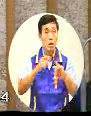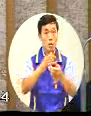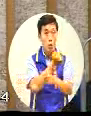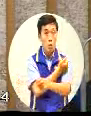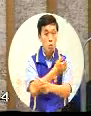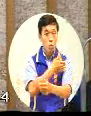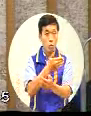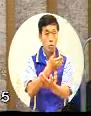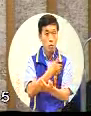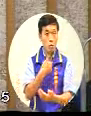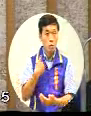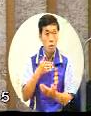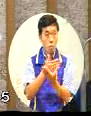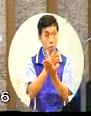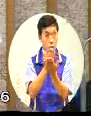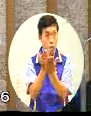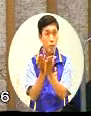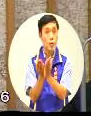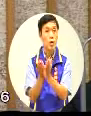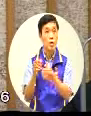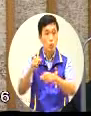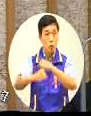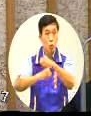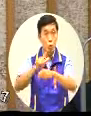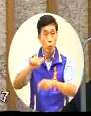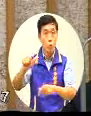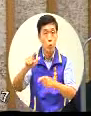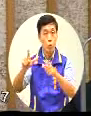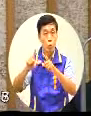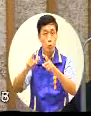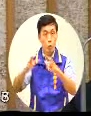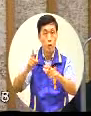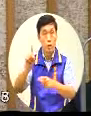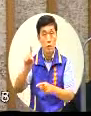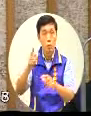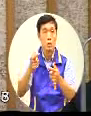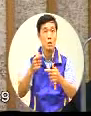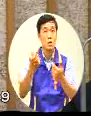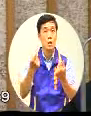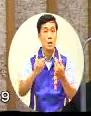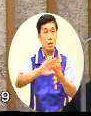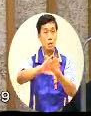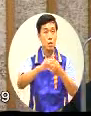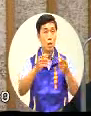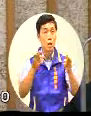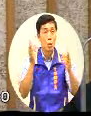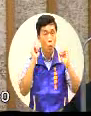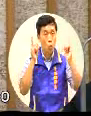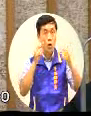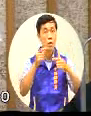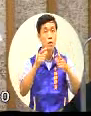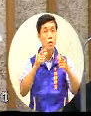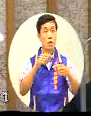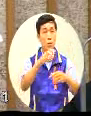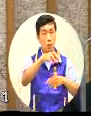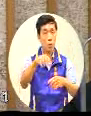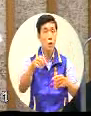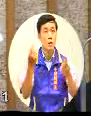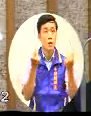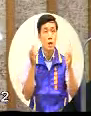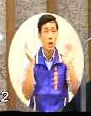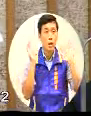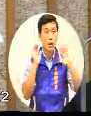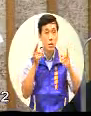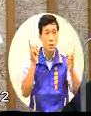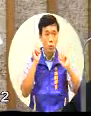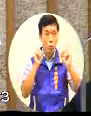啦，不是只有动物园而已哈，它也有附设其他的旅游设施哈，包括您讲的这些儿童的休闲娱乐的设施哈，